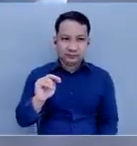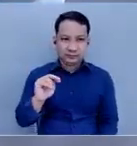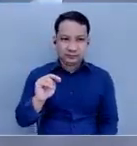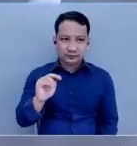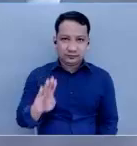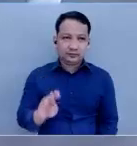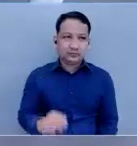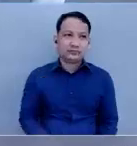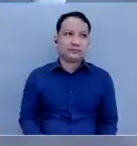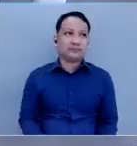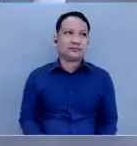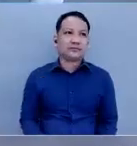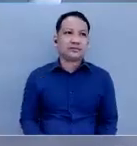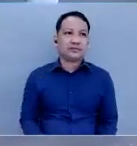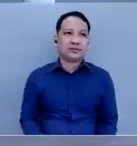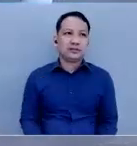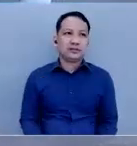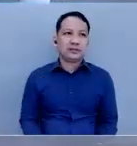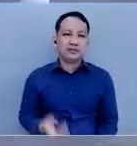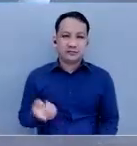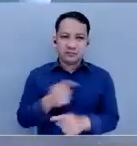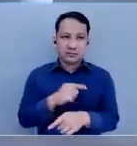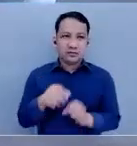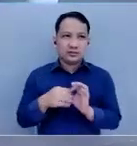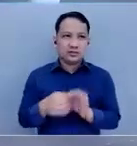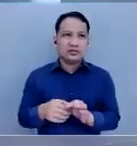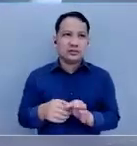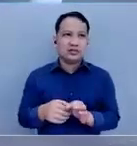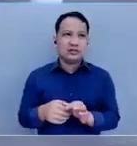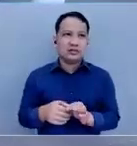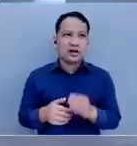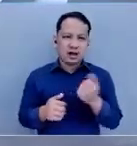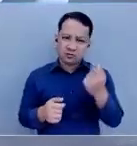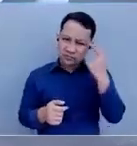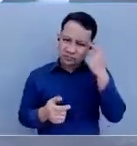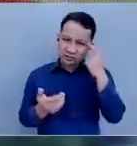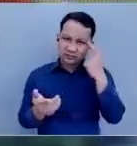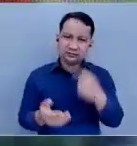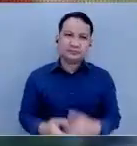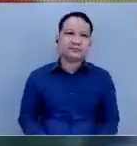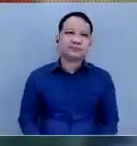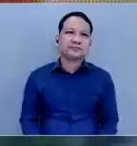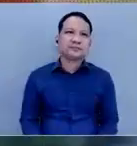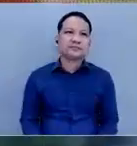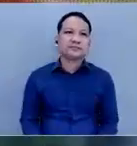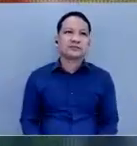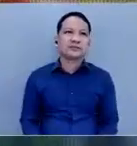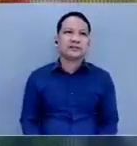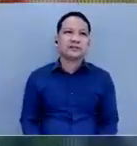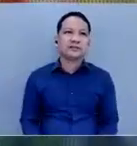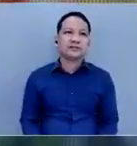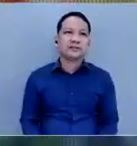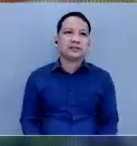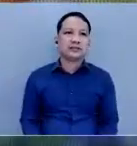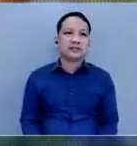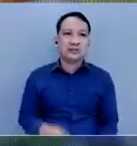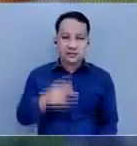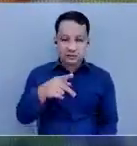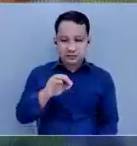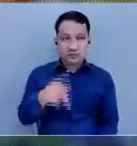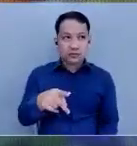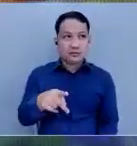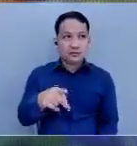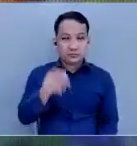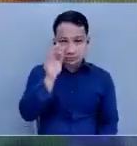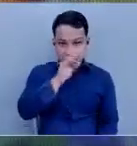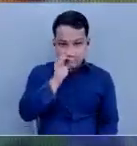Pop nga. So, where did that idea come from? Tapos, paano nyo naisip yun? Actually po, kasi po yung sa Papinoy po, wherein nag-champion po